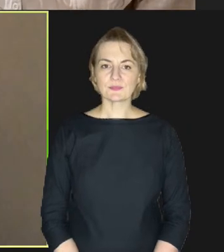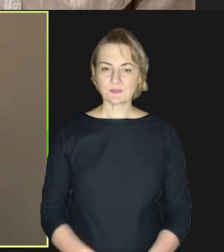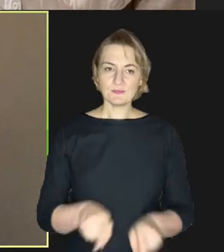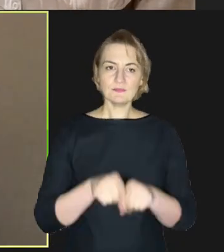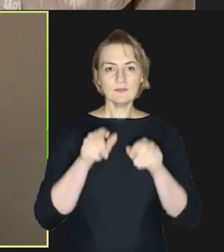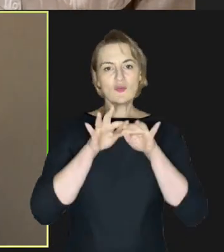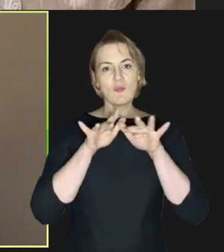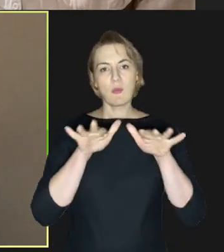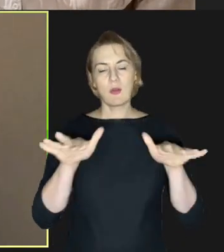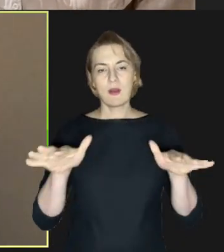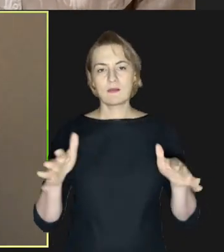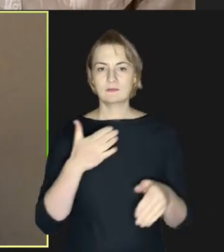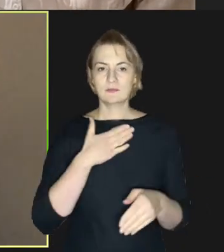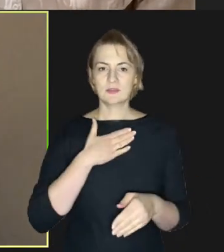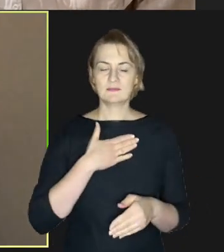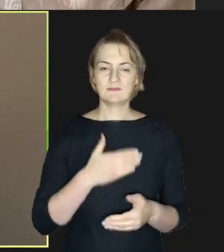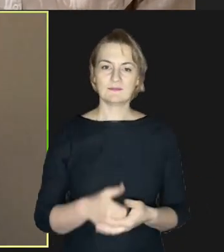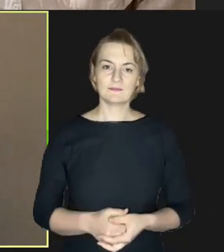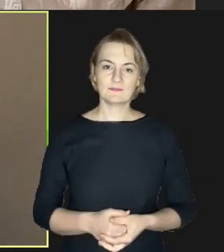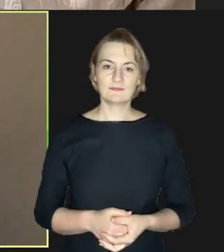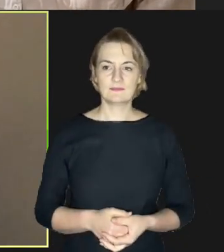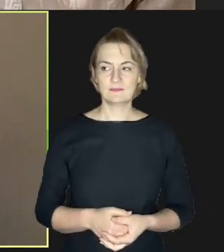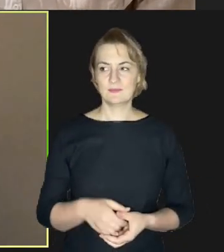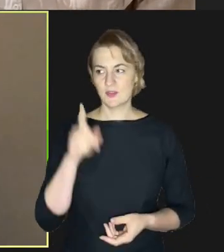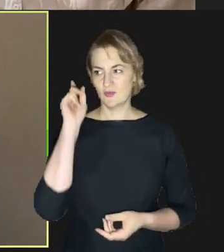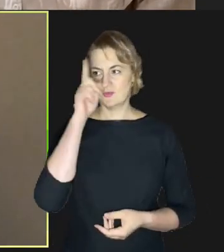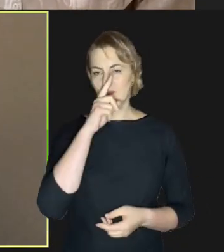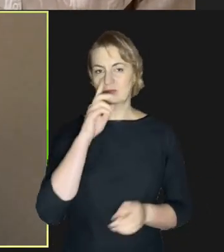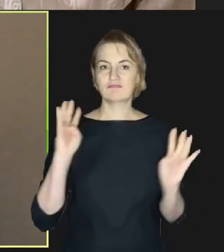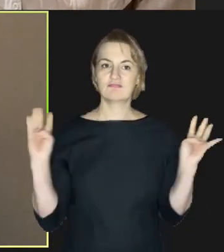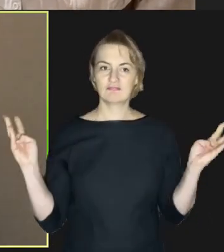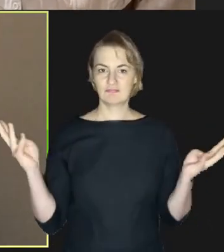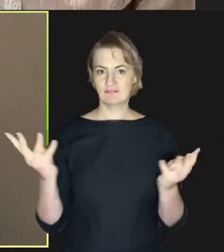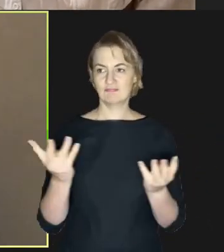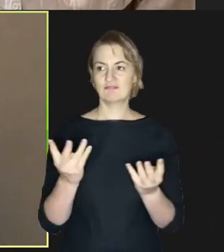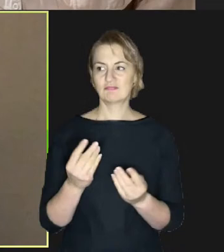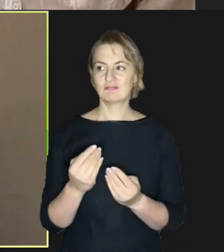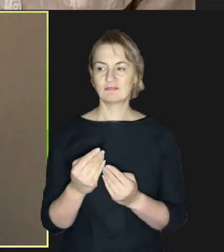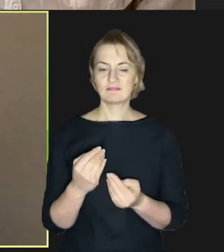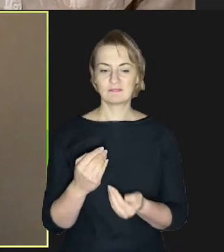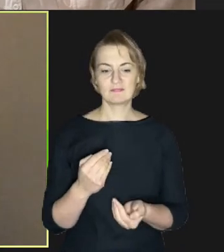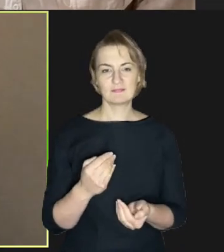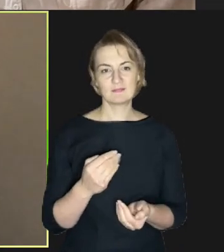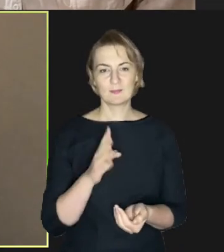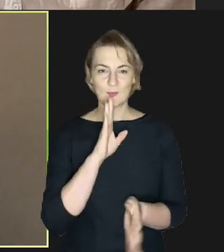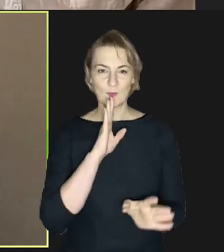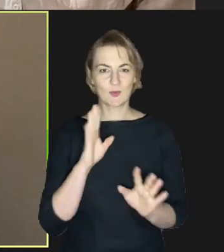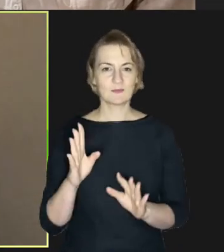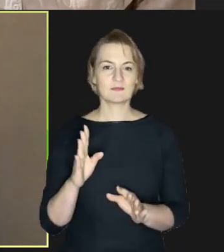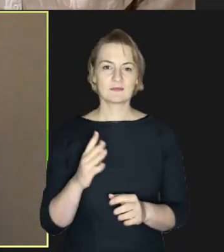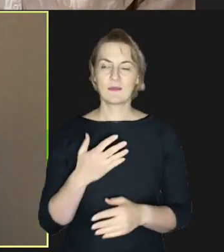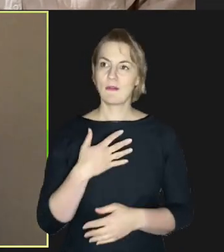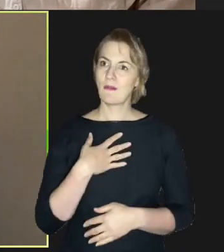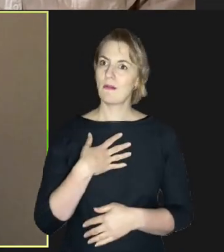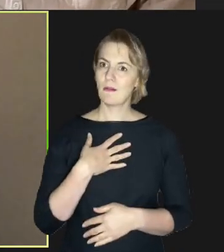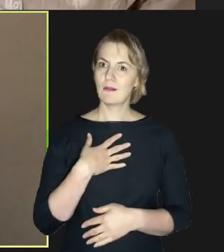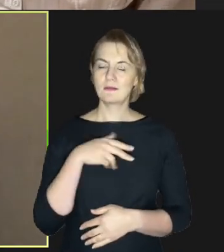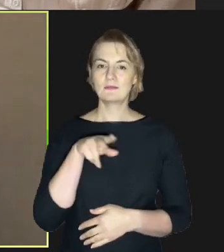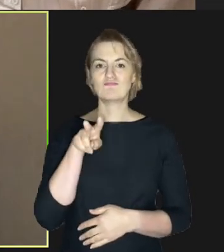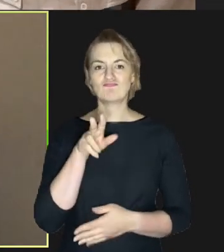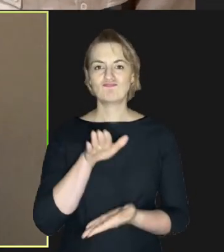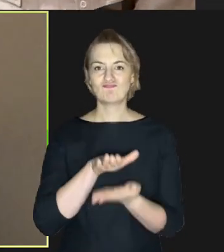i tak dalej, tak, i mieć wokół siebie jakieś grono ludzi, którzy z zachwytem na nas patrzą.